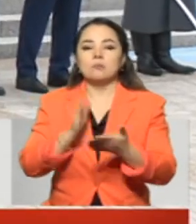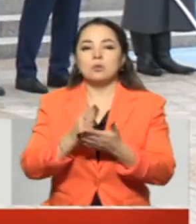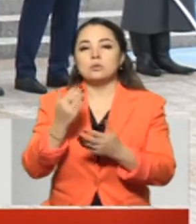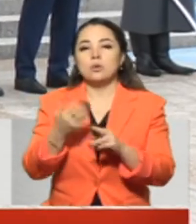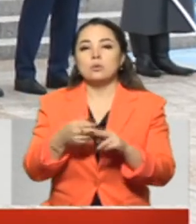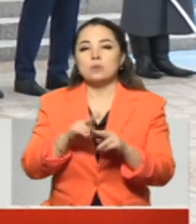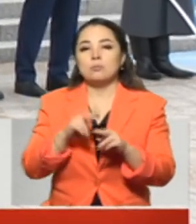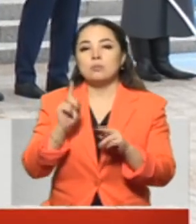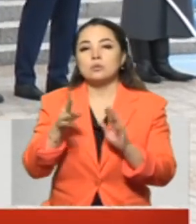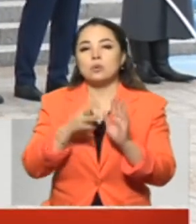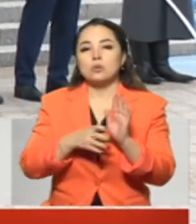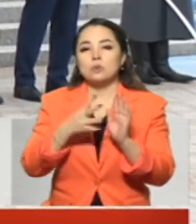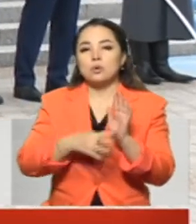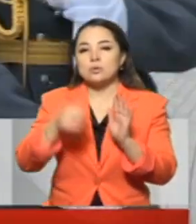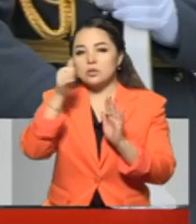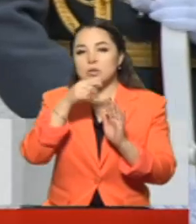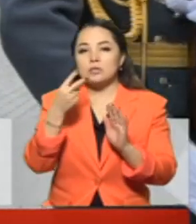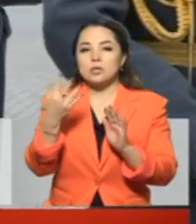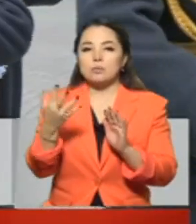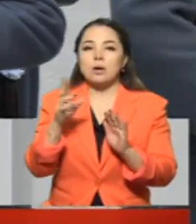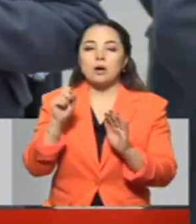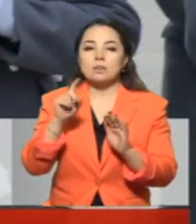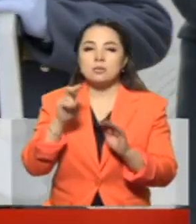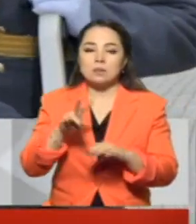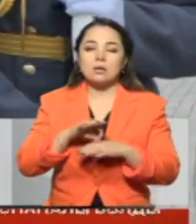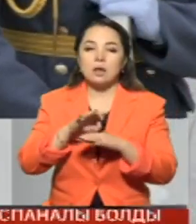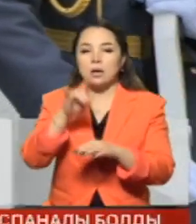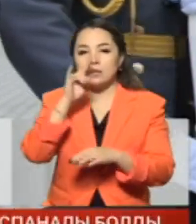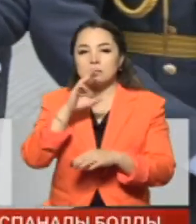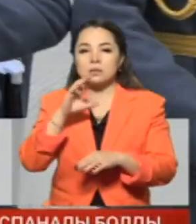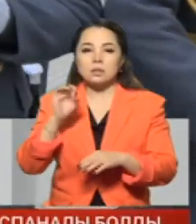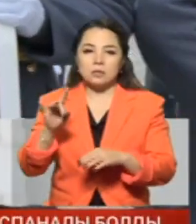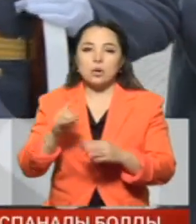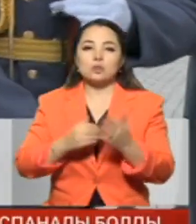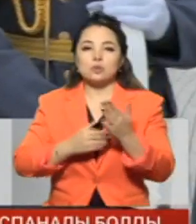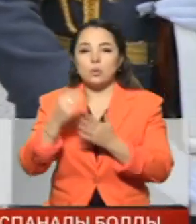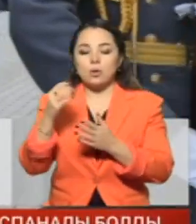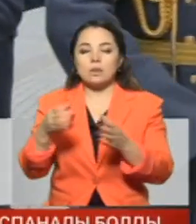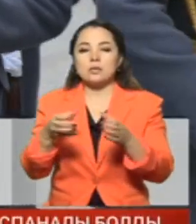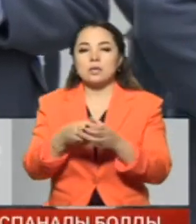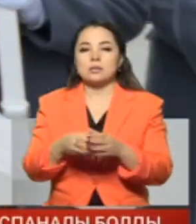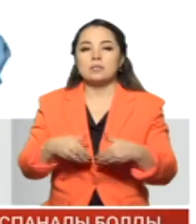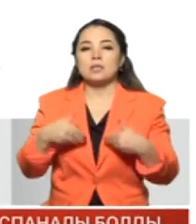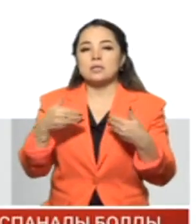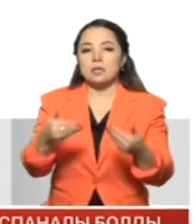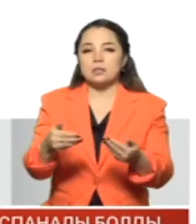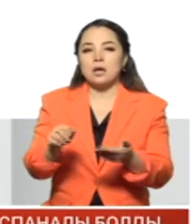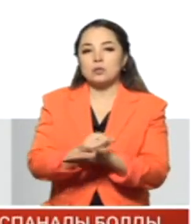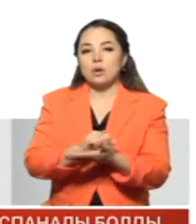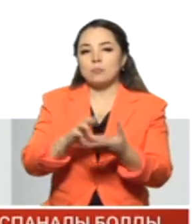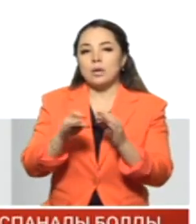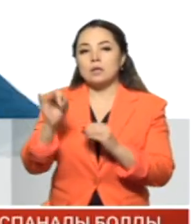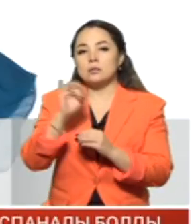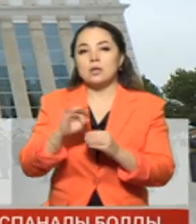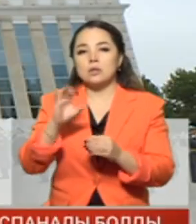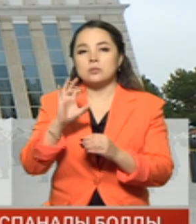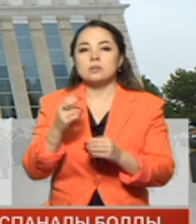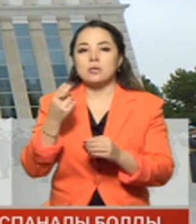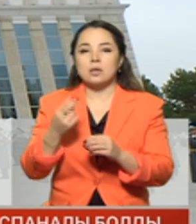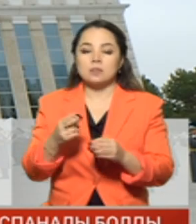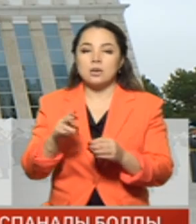болды. 1990 жылдың 25 қазанында Қазақ КСР Жоғары Кеңесінің қаулысымен тарихи құжат Қазақ Кеңестік